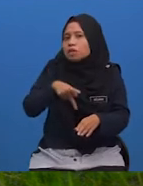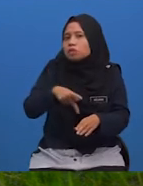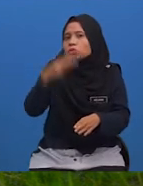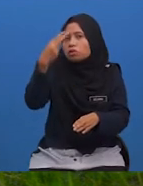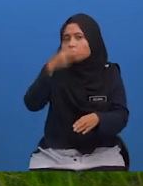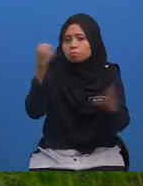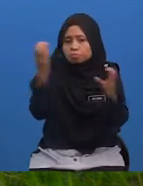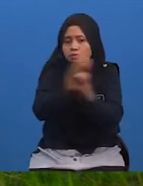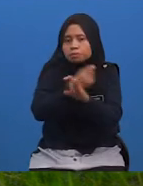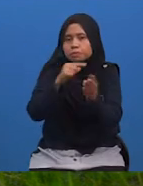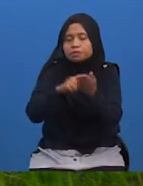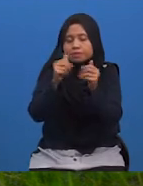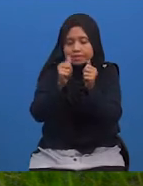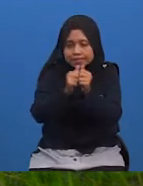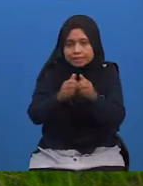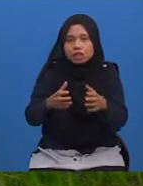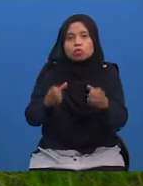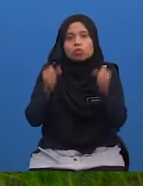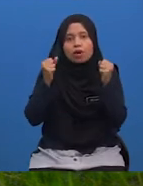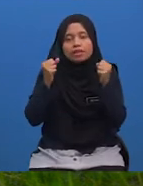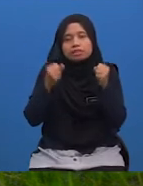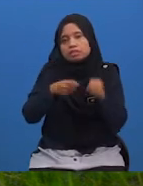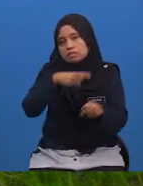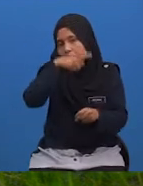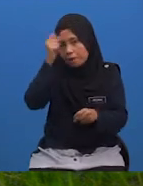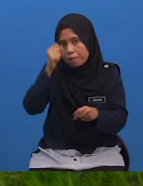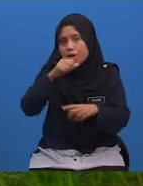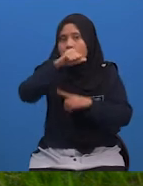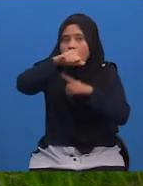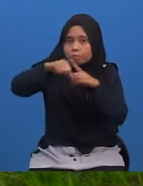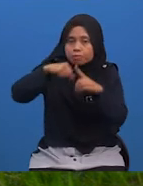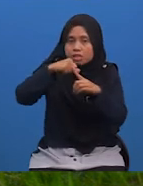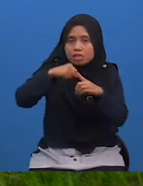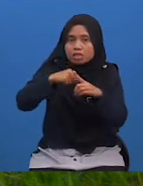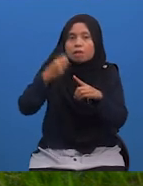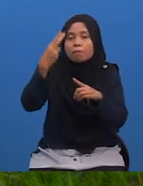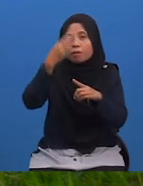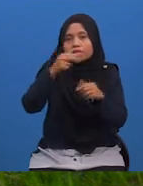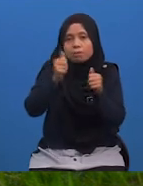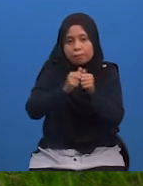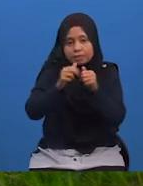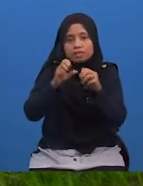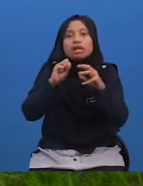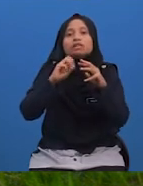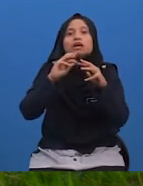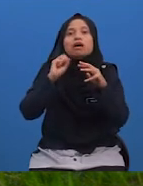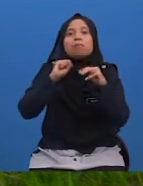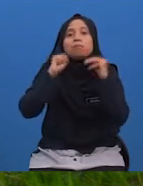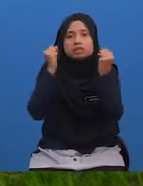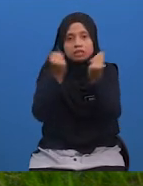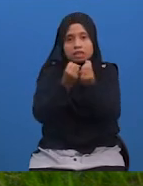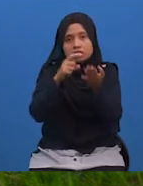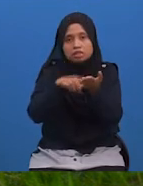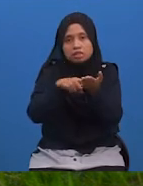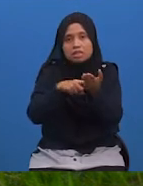menghadapi cabaran ini dengan tabah kerana apabila berhadapan dengan masyarakat lain, tutur